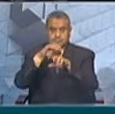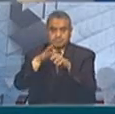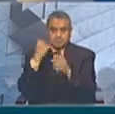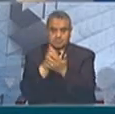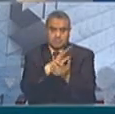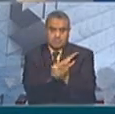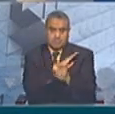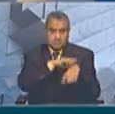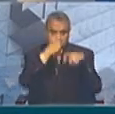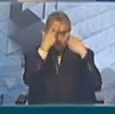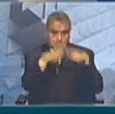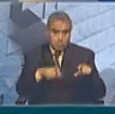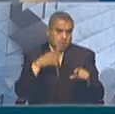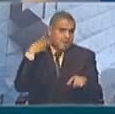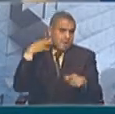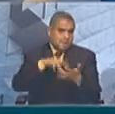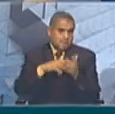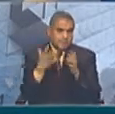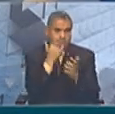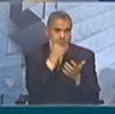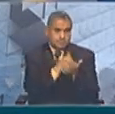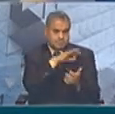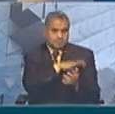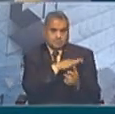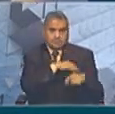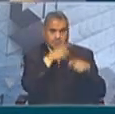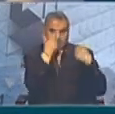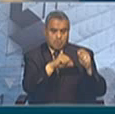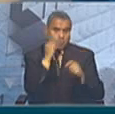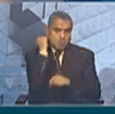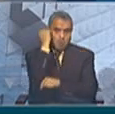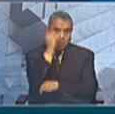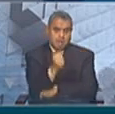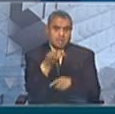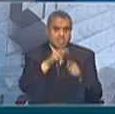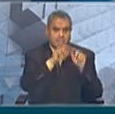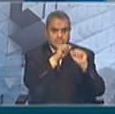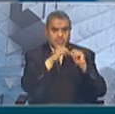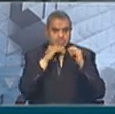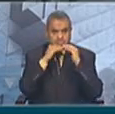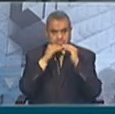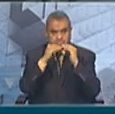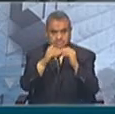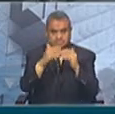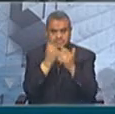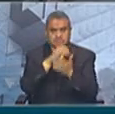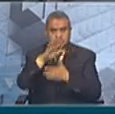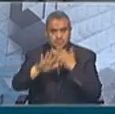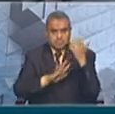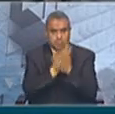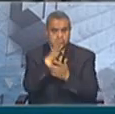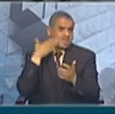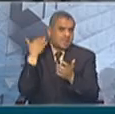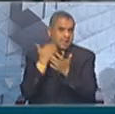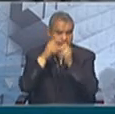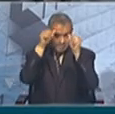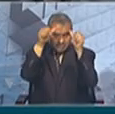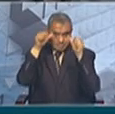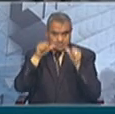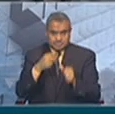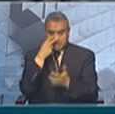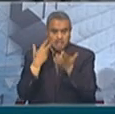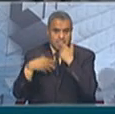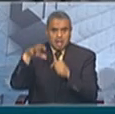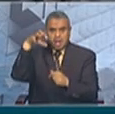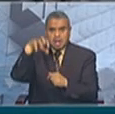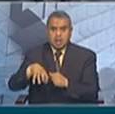للجيش الوطني الليبي في استرداد مكتسبات الوطن وعودة الاستقرار وحل الأزمة الليبية وفق إعلان القاهرة، بعد